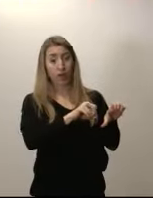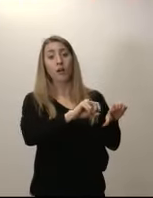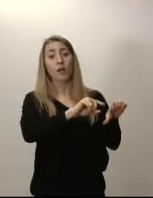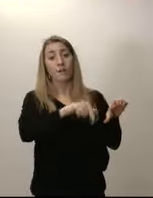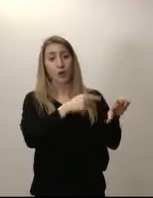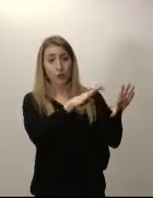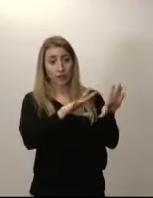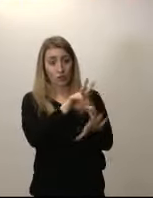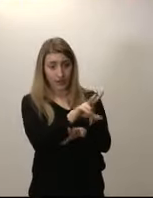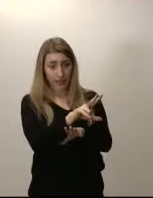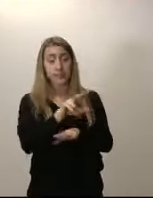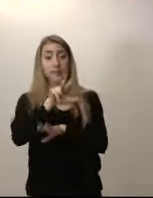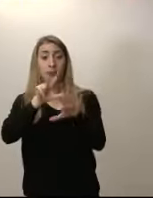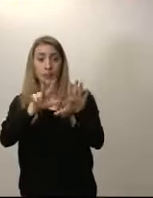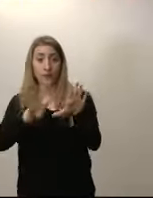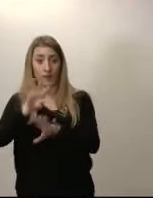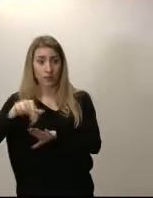80,93% à